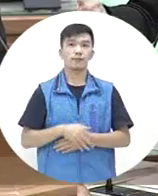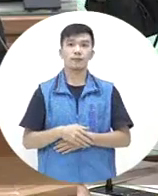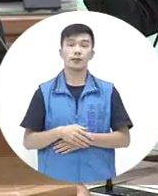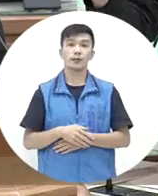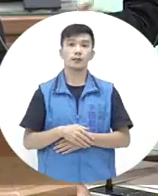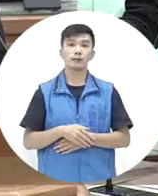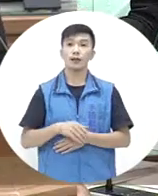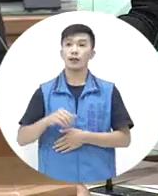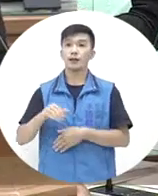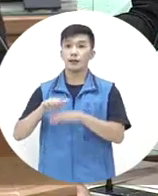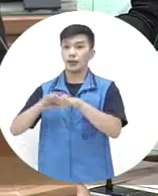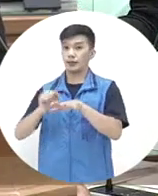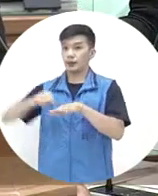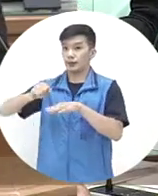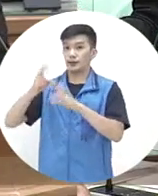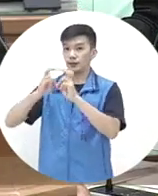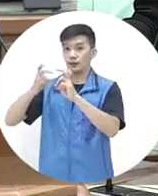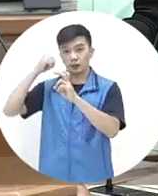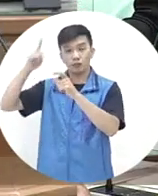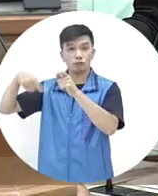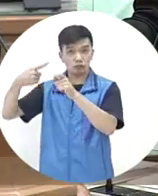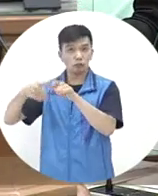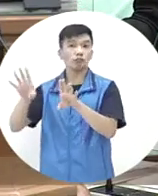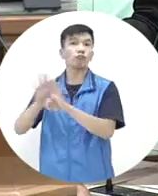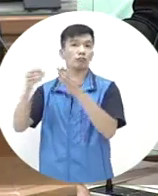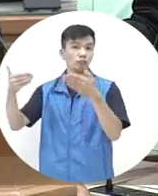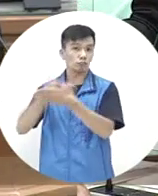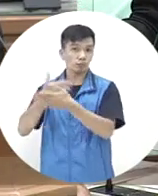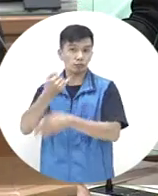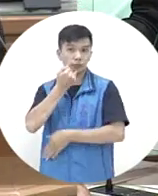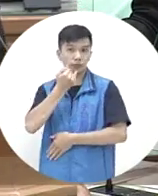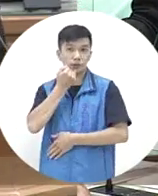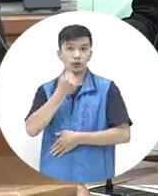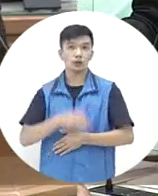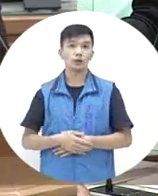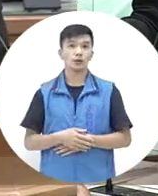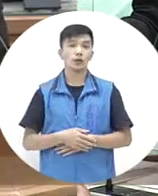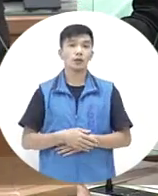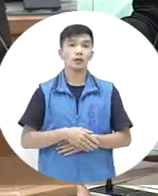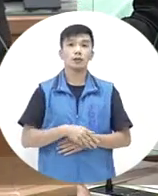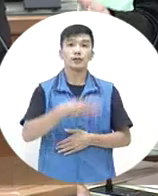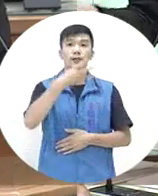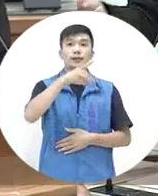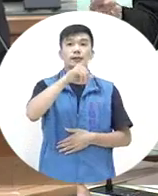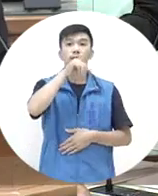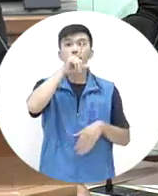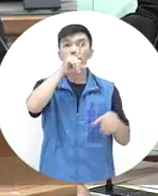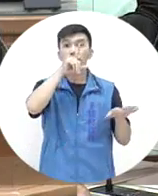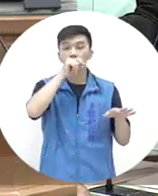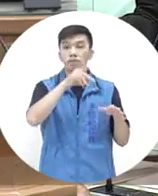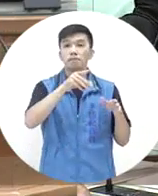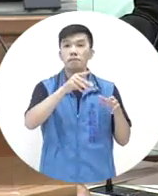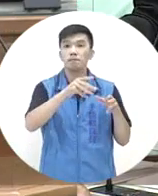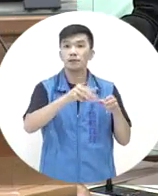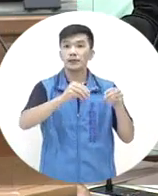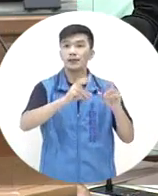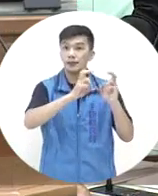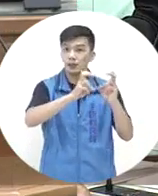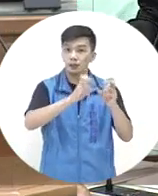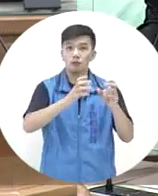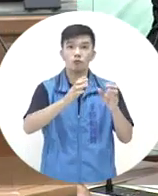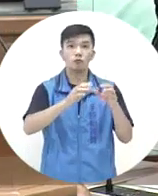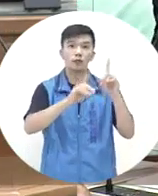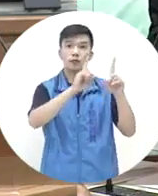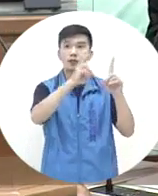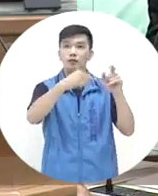哎，没有。 那其他的嘞？其他的 比較具體嗎？一个三莺线112。 哎，三莺线112。 三莺线去啊，一进都